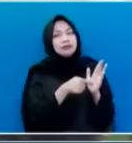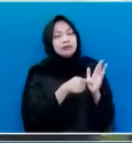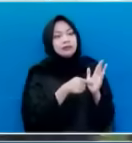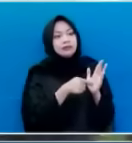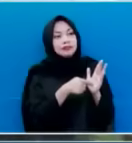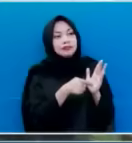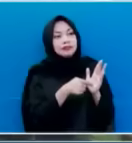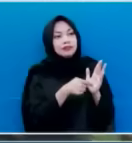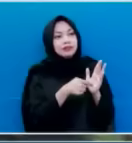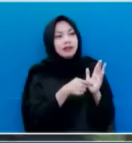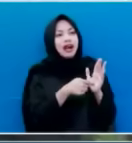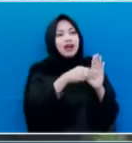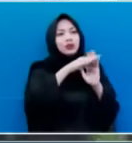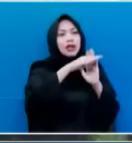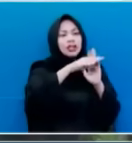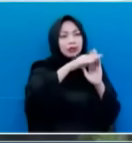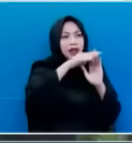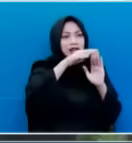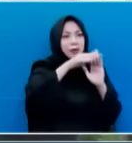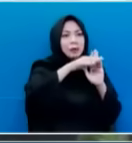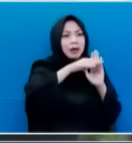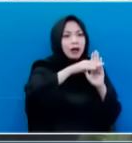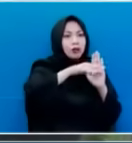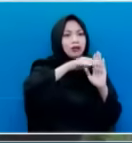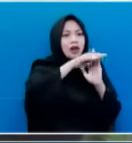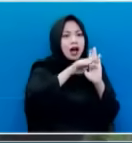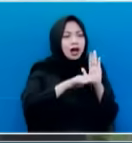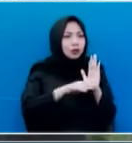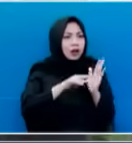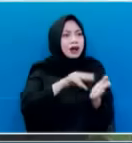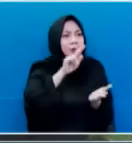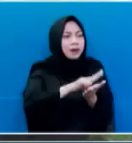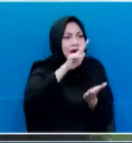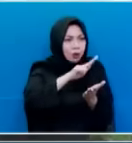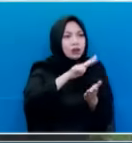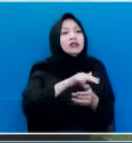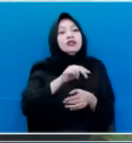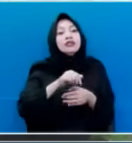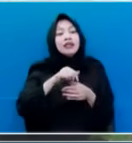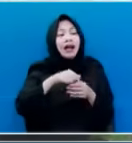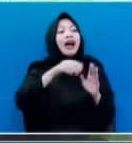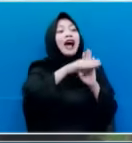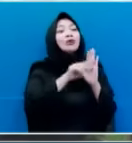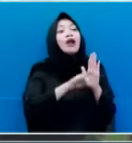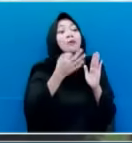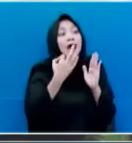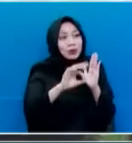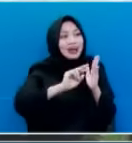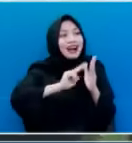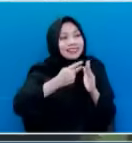segera berlaku begitu. Karena kan Pak Jimli sempat mengatakan berlaku untuk 2029, tapi itu sebenarnya tempat